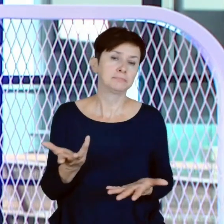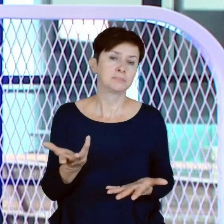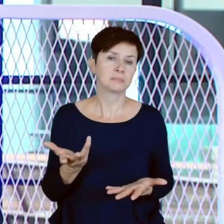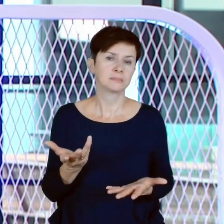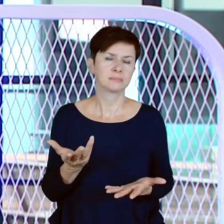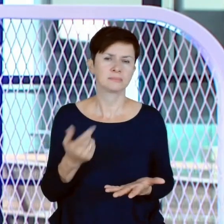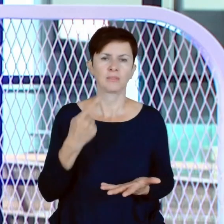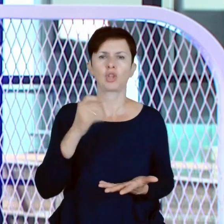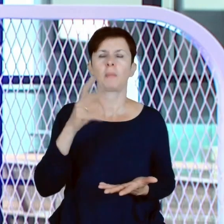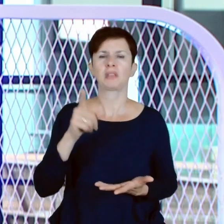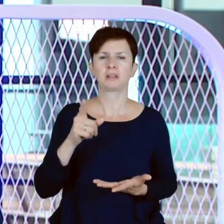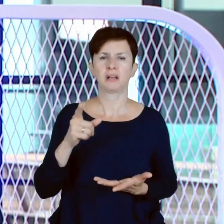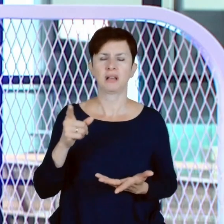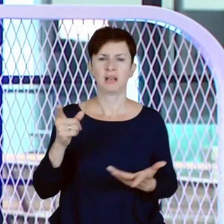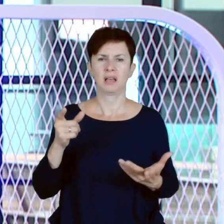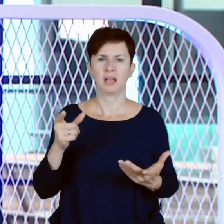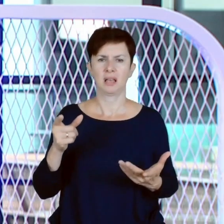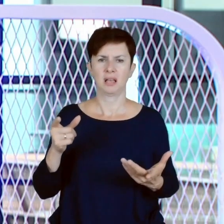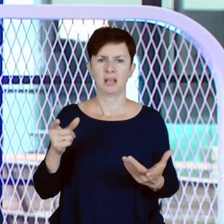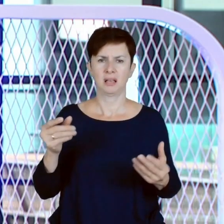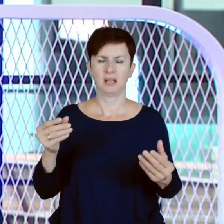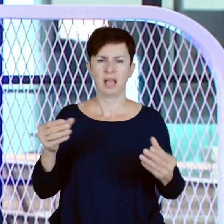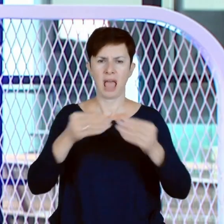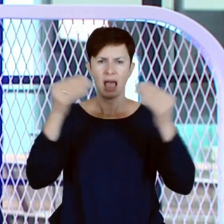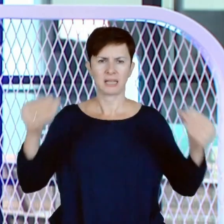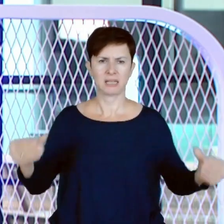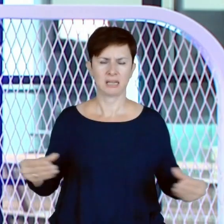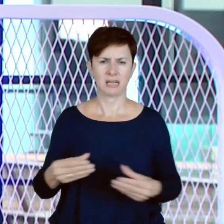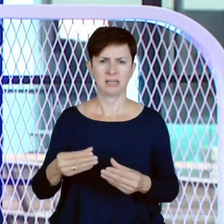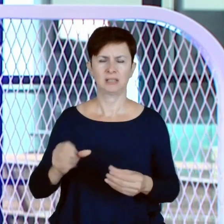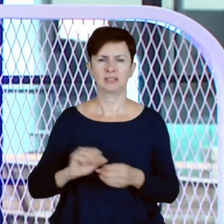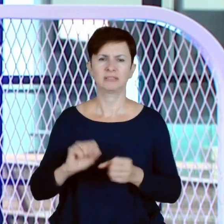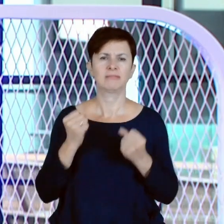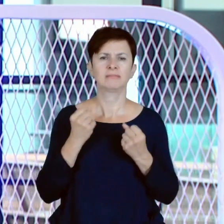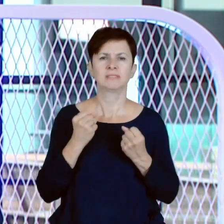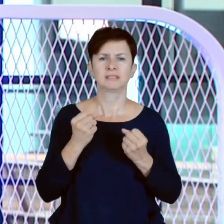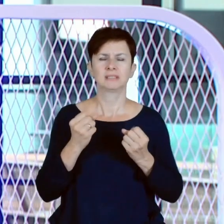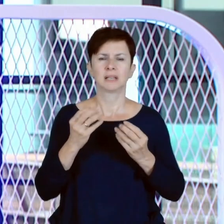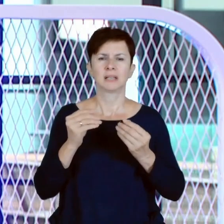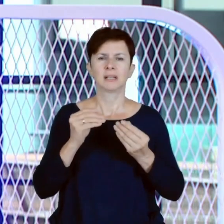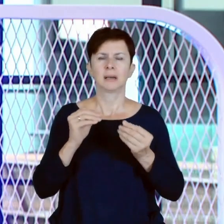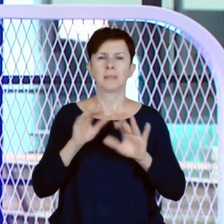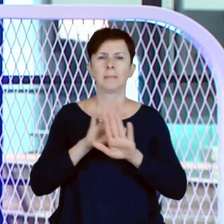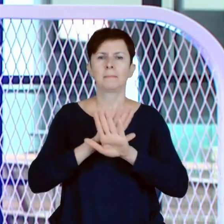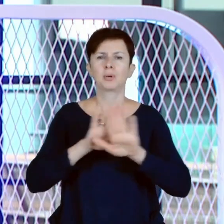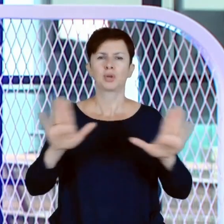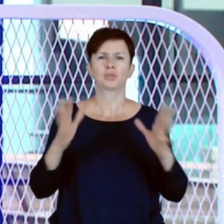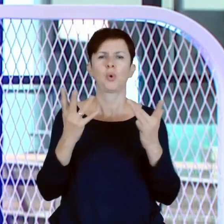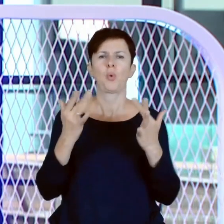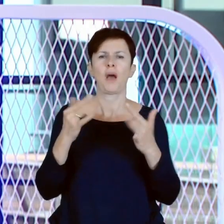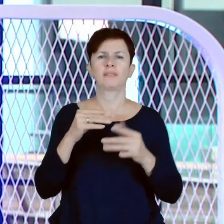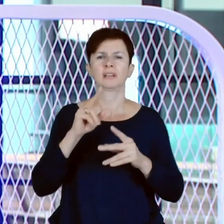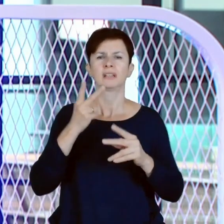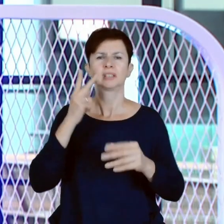są dla nas strasznie atrakcyjne. One są takie prościutkie, takie łatwe. To jest taki skrócik dla mózgu. To jest takie... No po